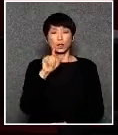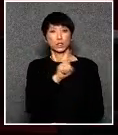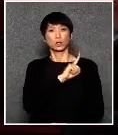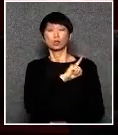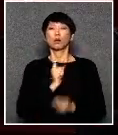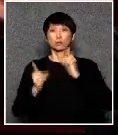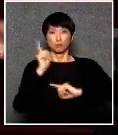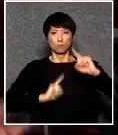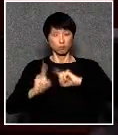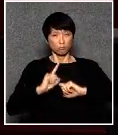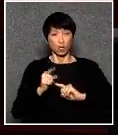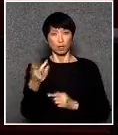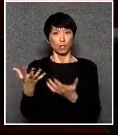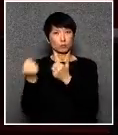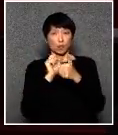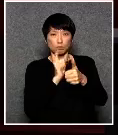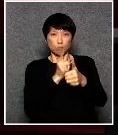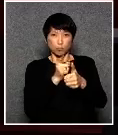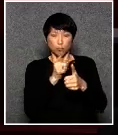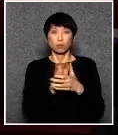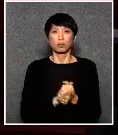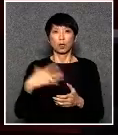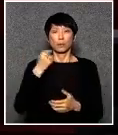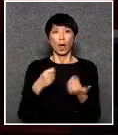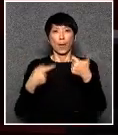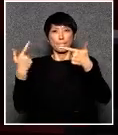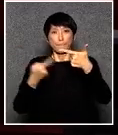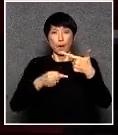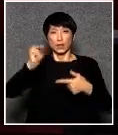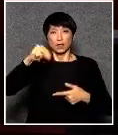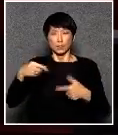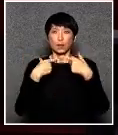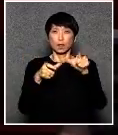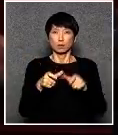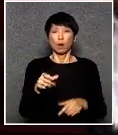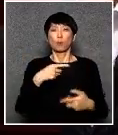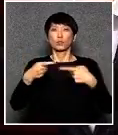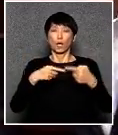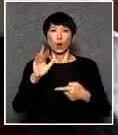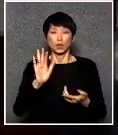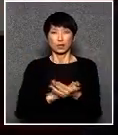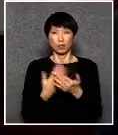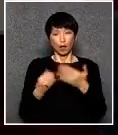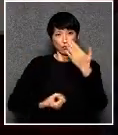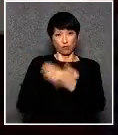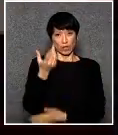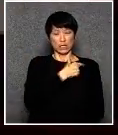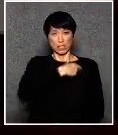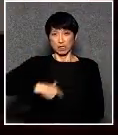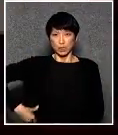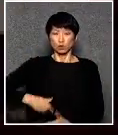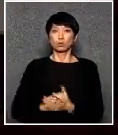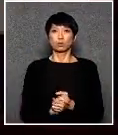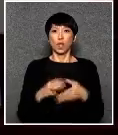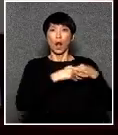最多佢接受人哋嘅批評，話佢唔應該攞呢8萬7蚊人工，係咪？ 但係發言嘅議員點樣叫